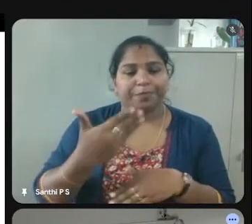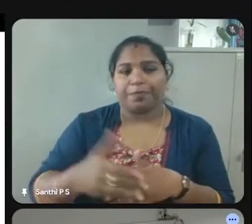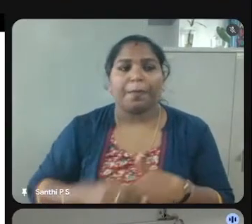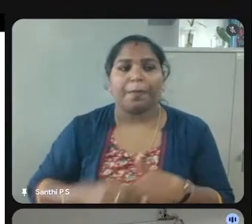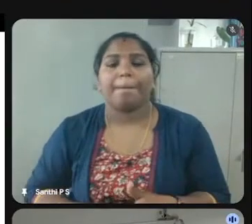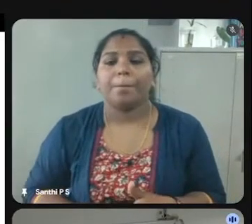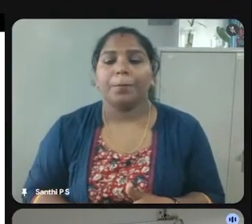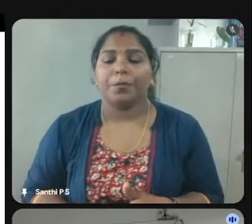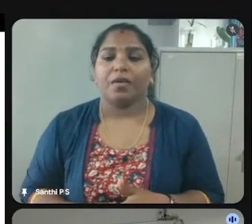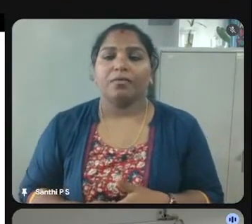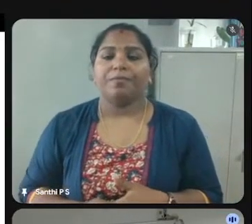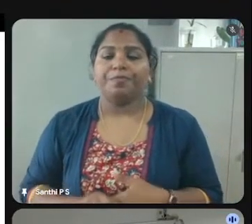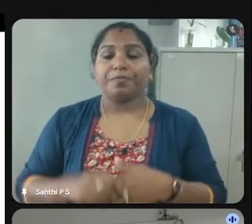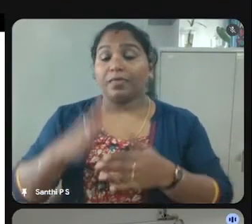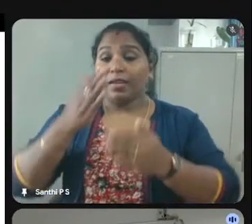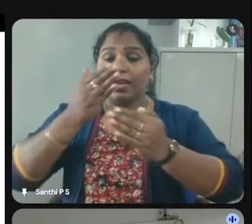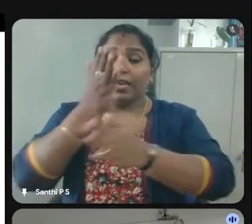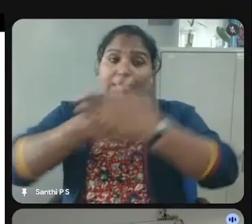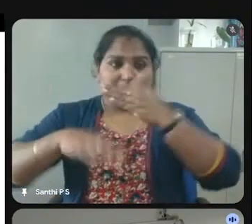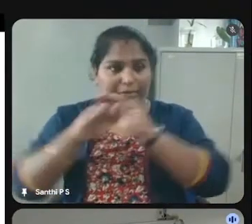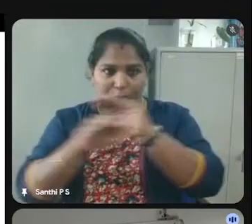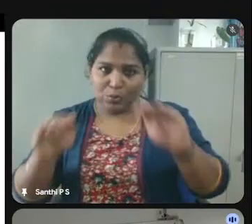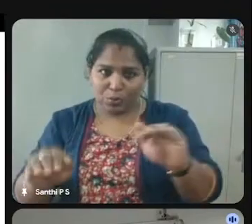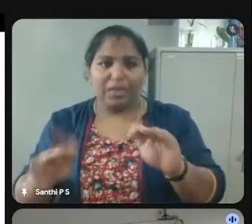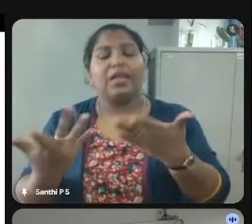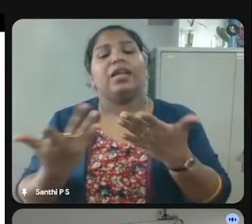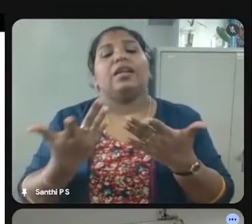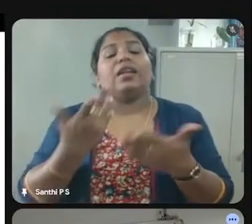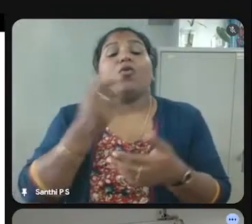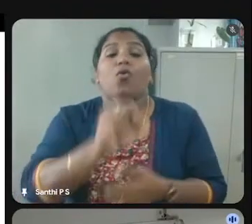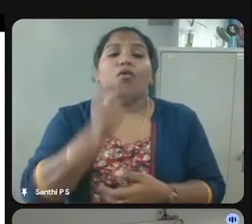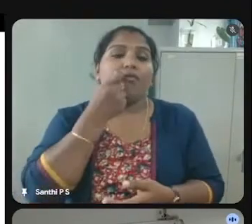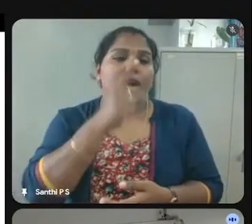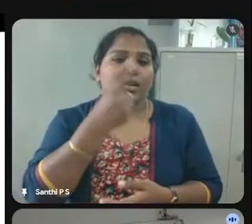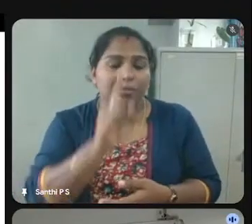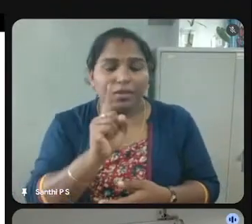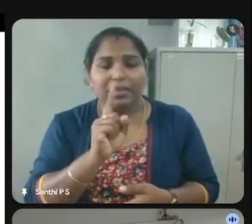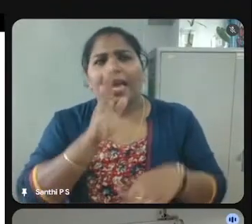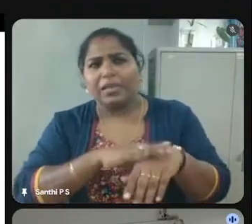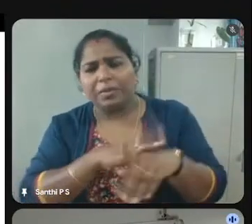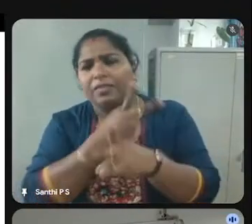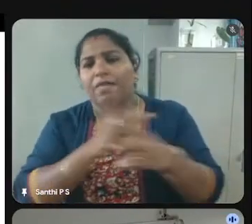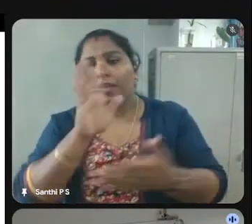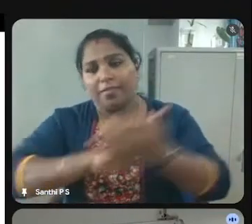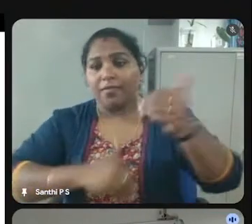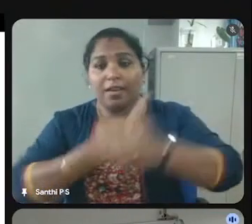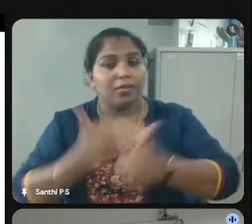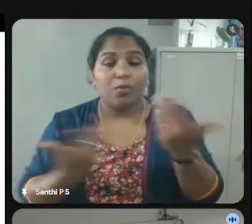ഇനി ഭിന്നശേഷിക്കാരായ കുട്ടികളുടെ മാതാപിതാക്കൾ നേരിടുന്ന മറ്റു ചില വെല്ലുവിളികളുണ്ട്. അപ്പോ സ്ഥിരമായിട്ടുള്ള